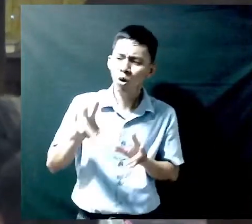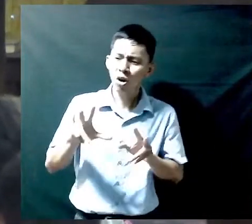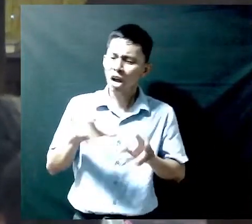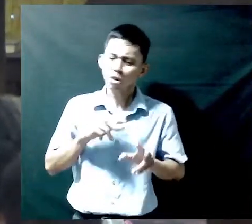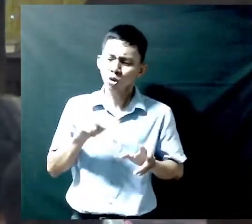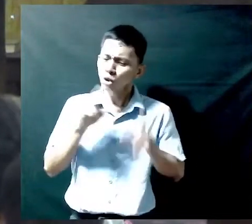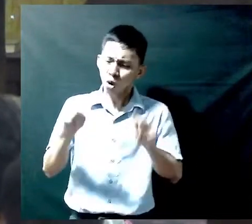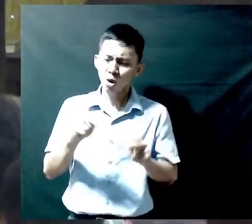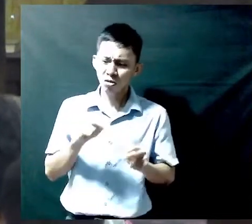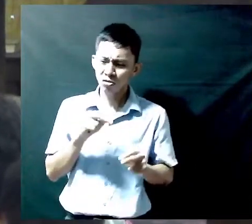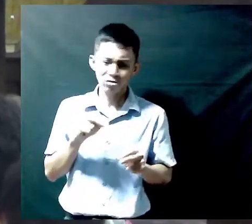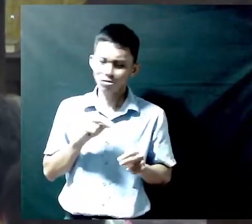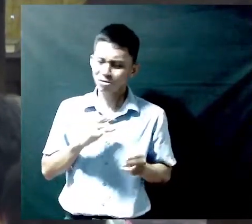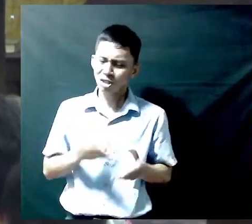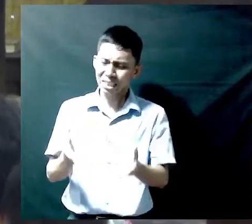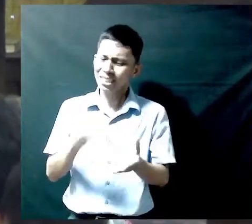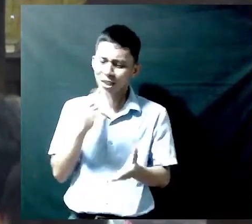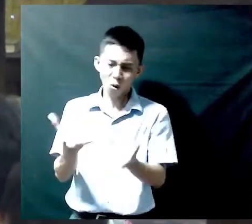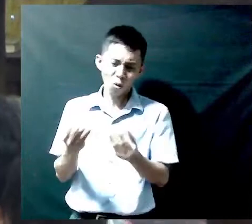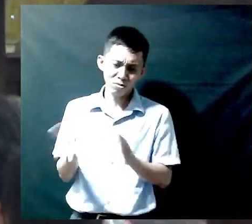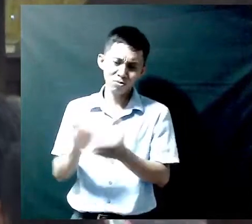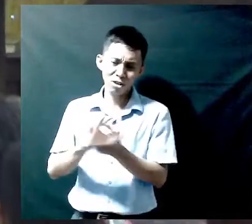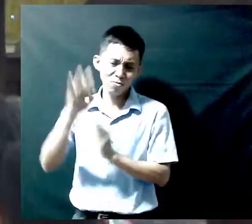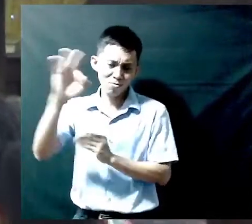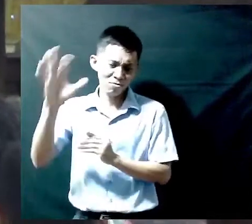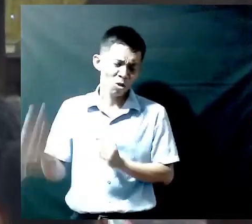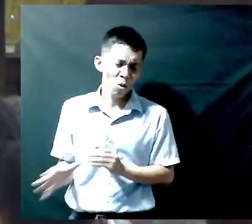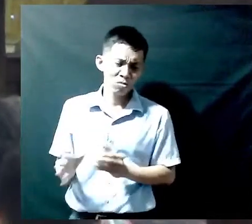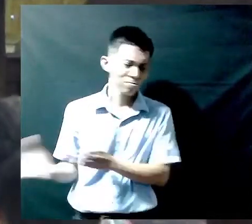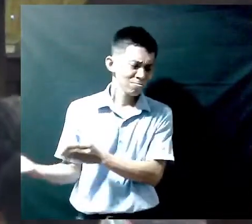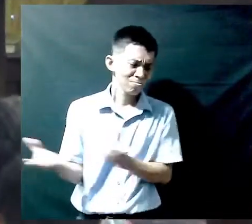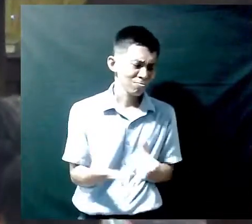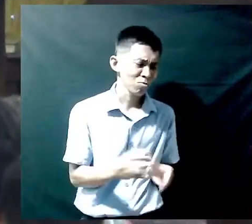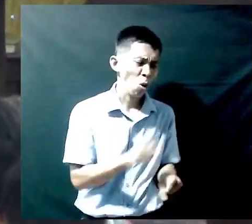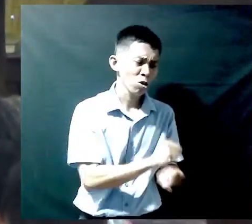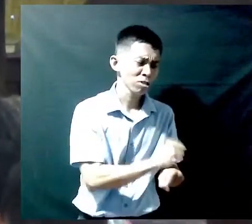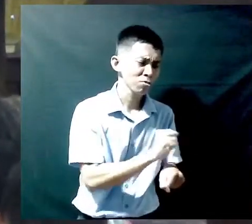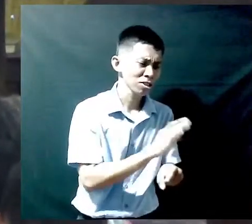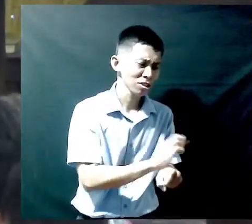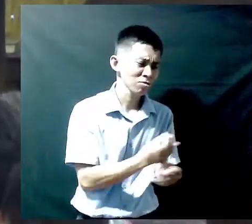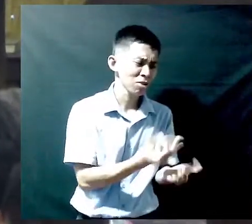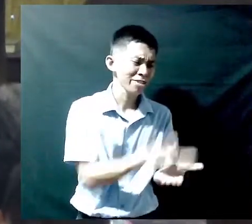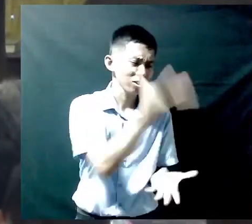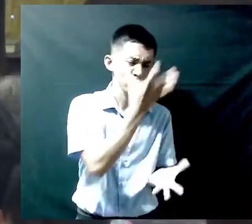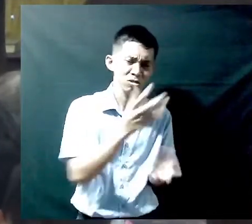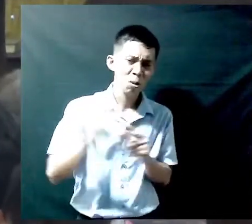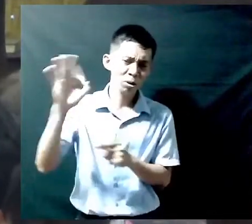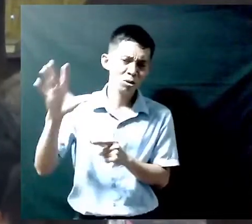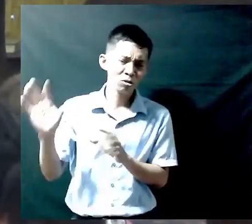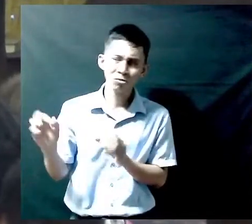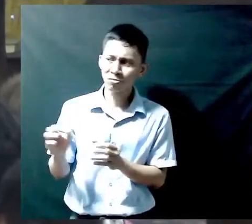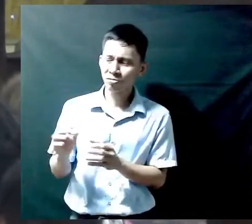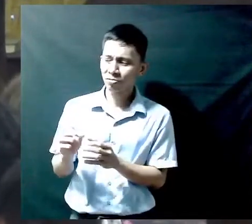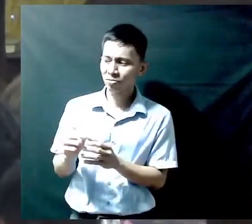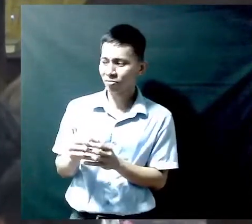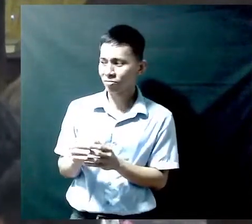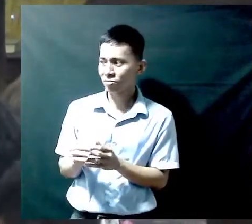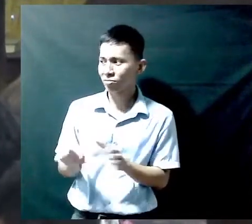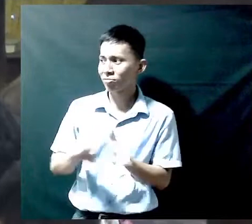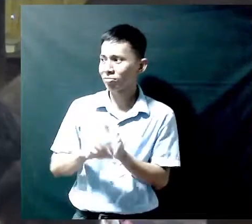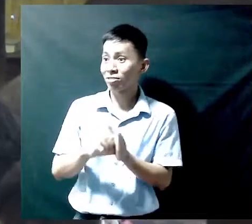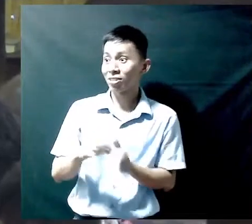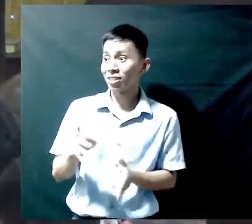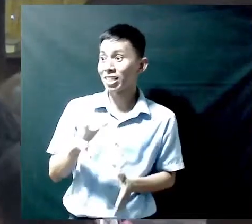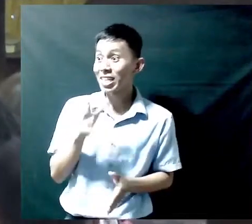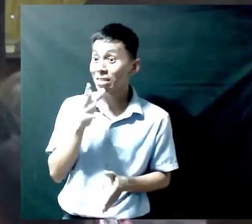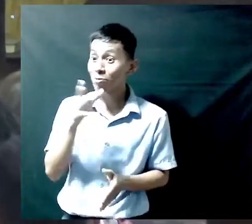Hindi mo na pag-aari yan. Madaling ibig. Yung asawa mo, sino rito may asawa? Taas kamay. Yung may asawa. O yung asawa mo, hiram